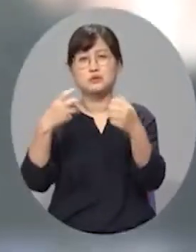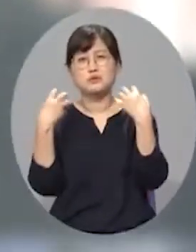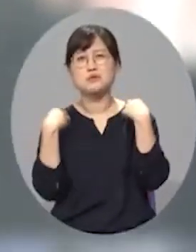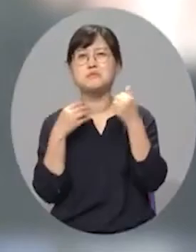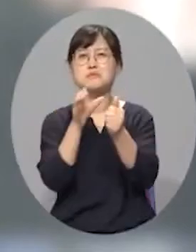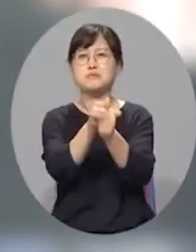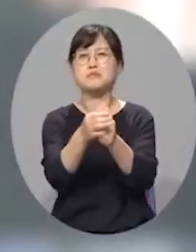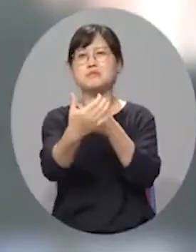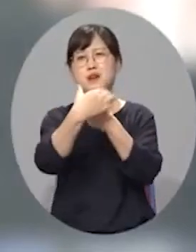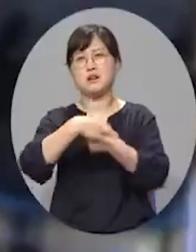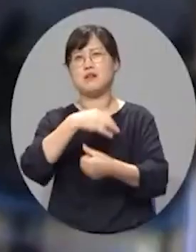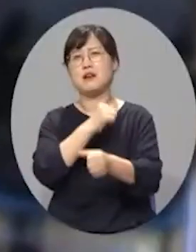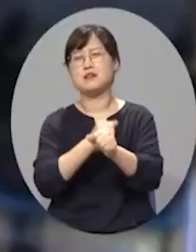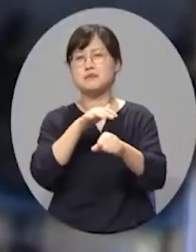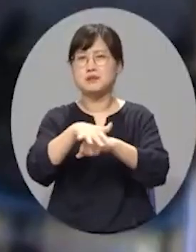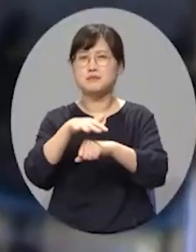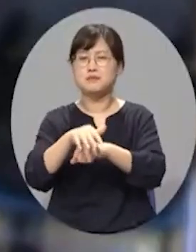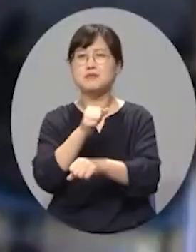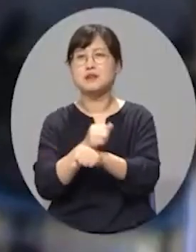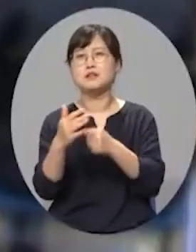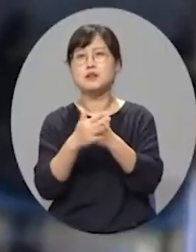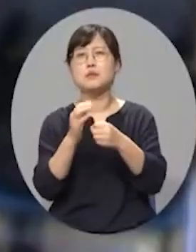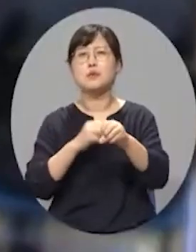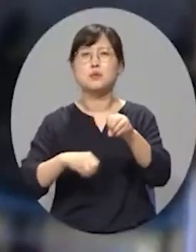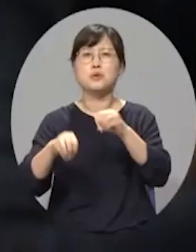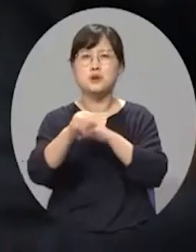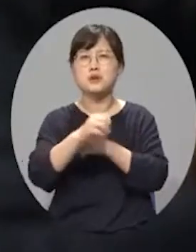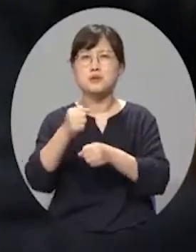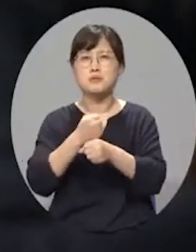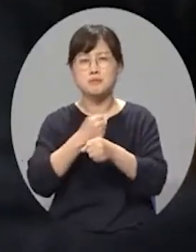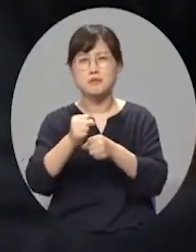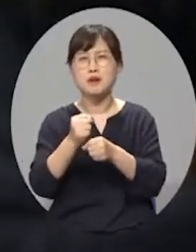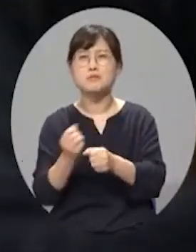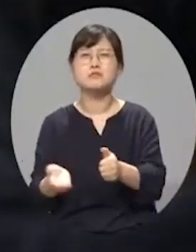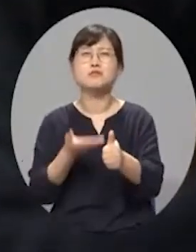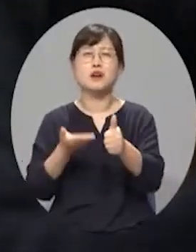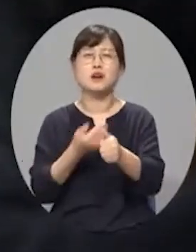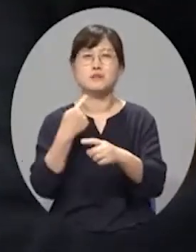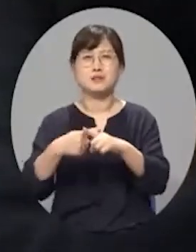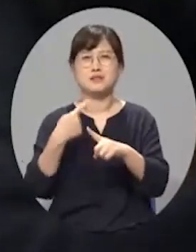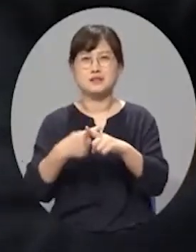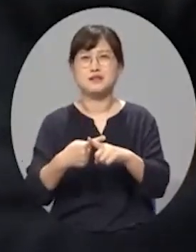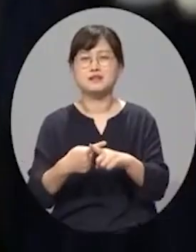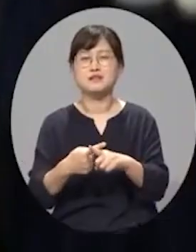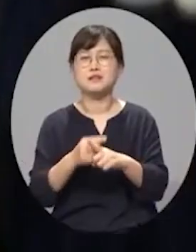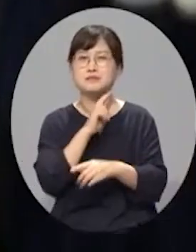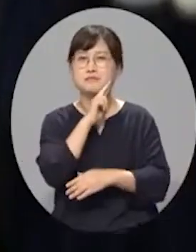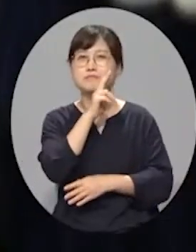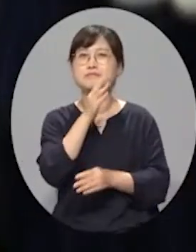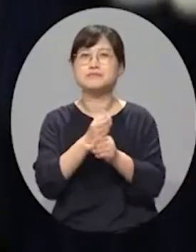계속되면서 자칫 공공연한 담합을 부추기는 것은 아닌지 우려가 커지고 있습니다. MBC 뉴스 허윤호입니다.